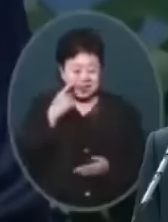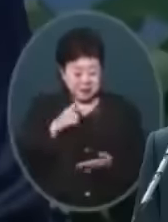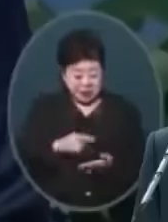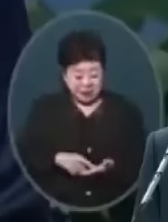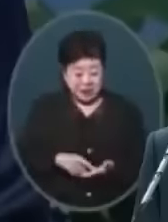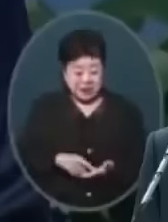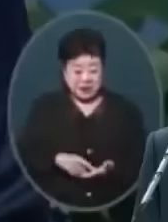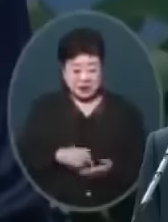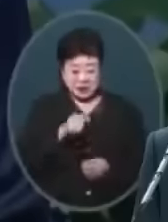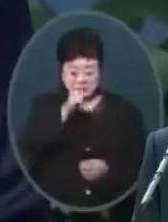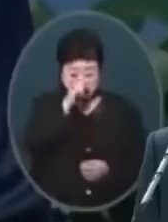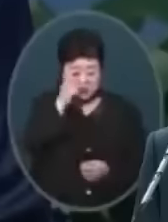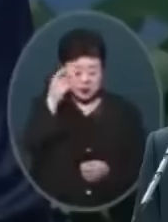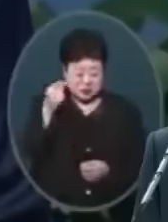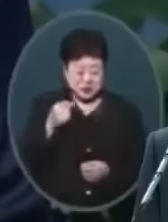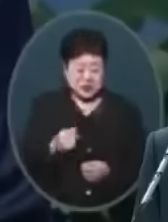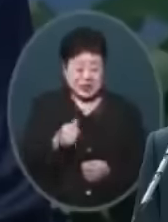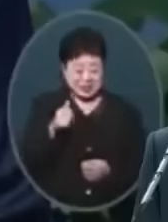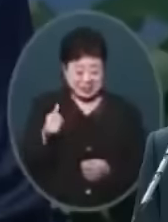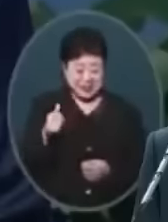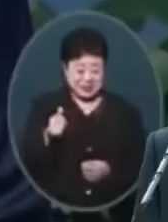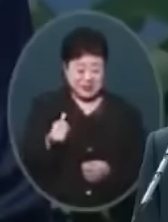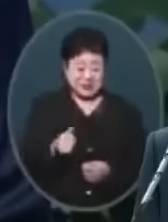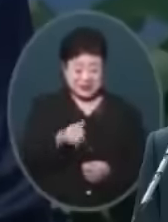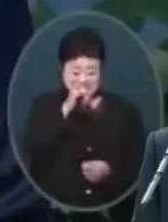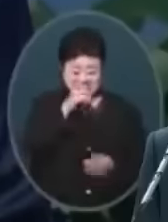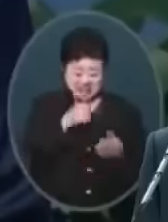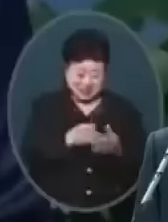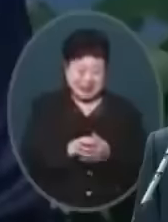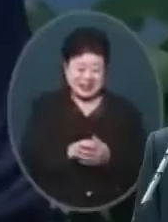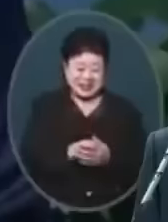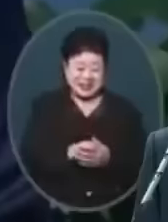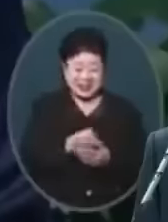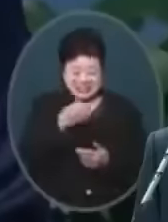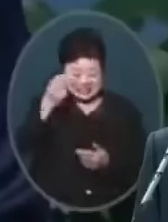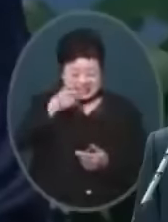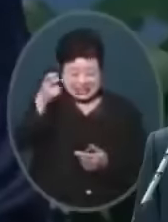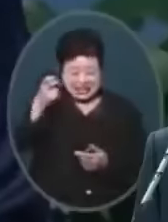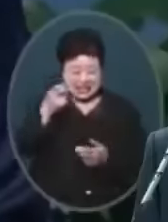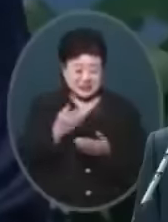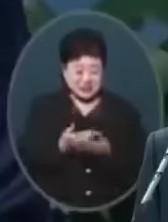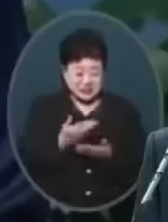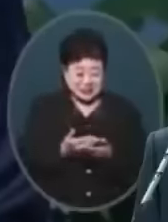발견한 훌륭한 남편이 남자가 있으니 지혜를 주어서